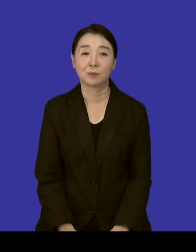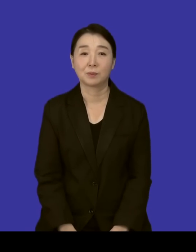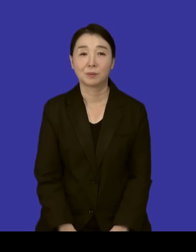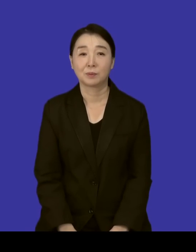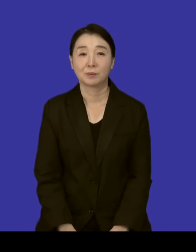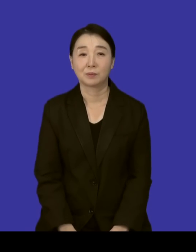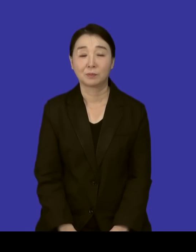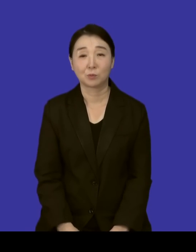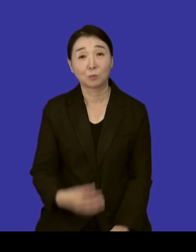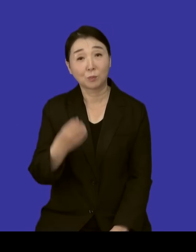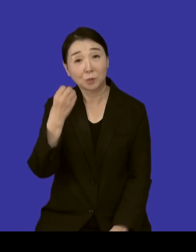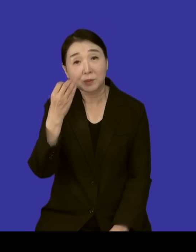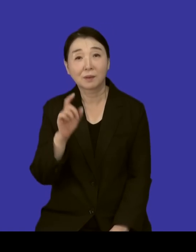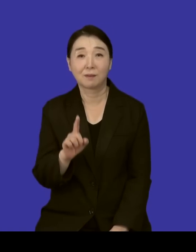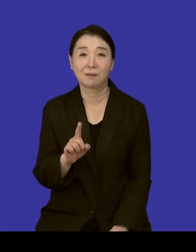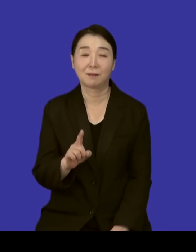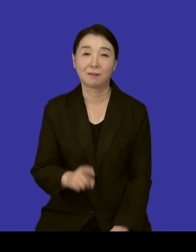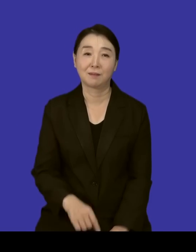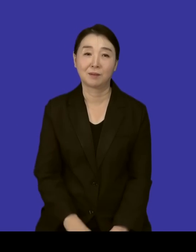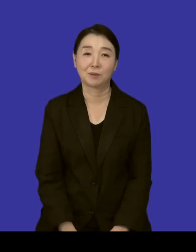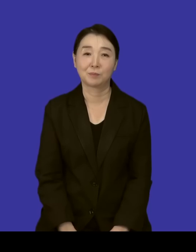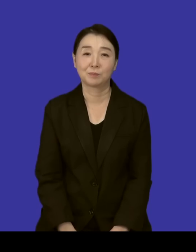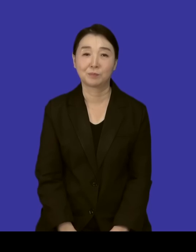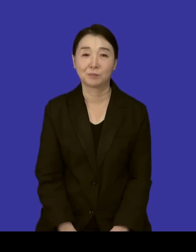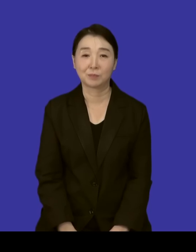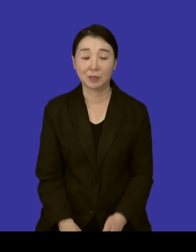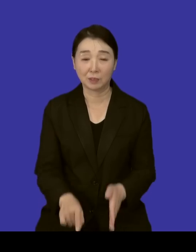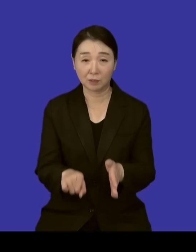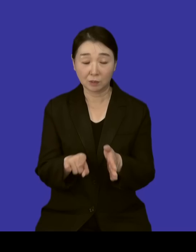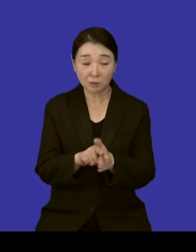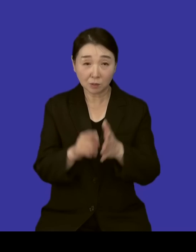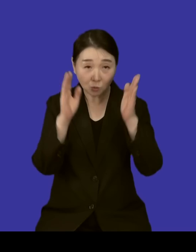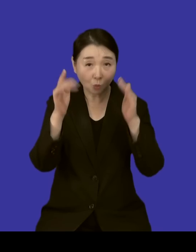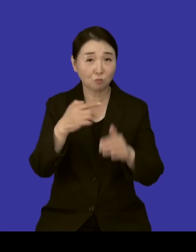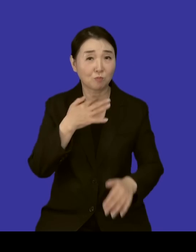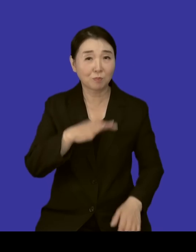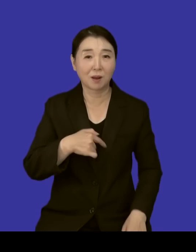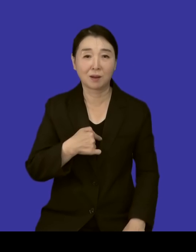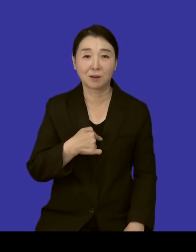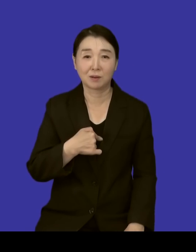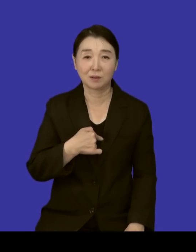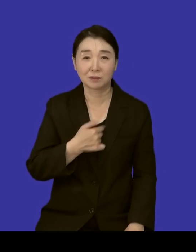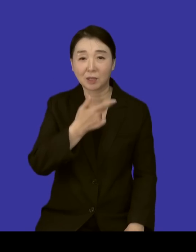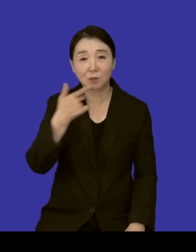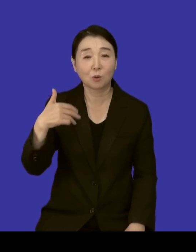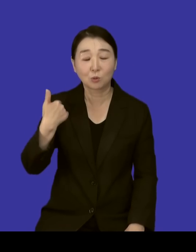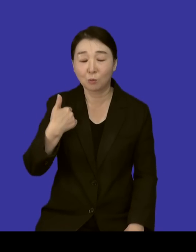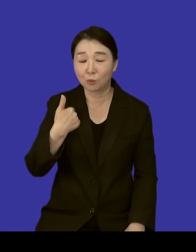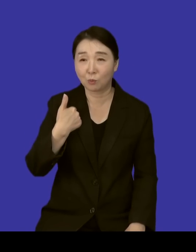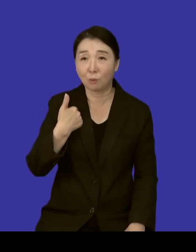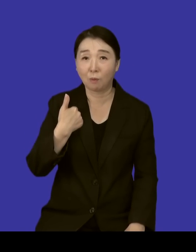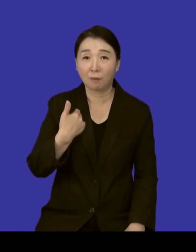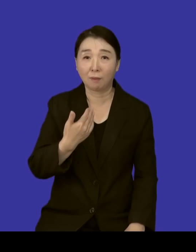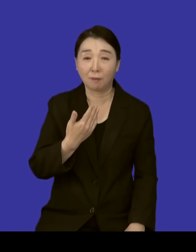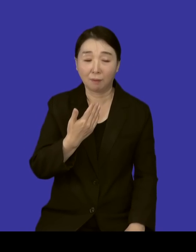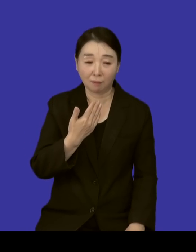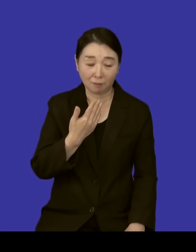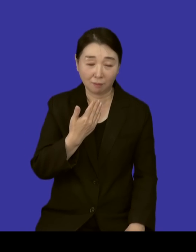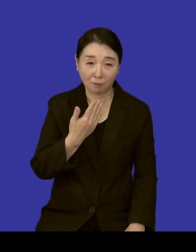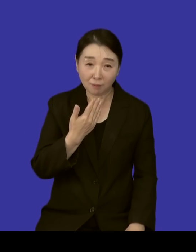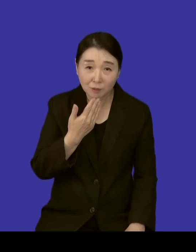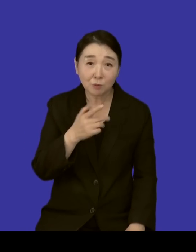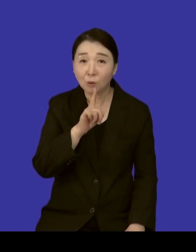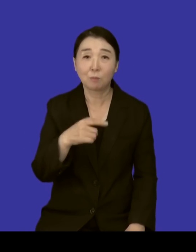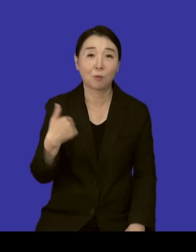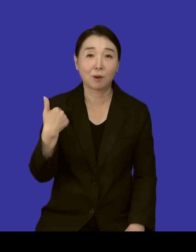예. 그러니까 너무 이상한 일이 일어났죠. 예, 예. 신학도 안 했는데 네, 네. 내가 영어도 모르고 히브리어도 모르는데 그러니까